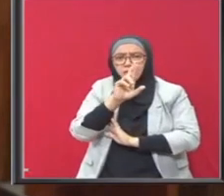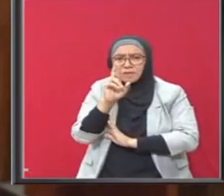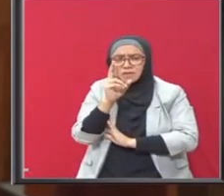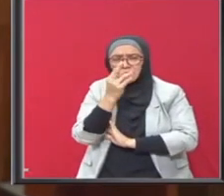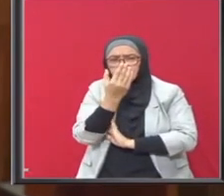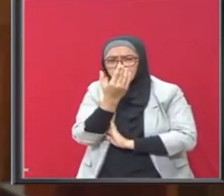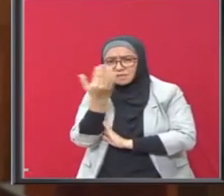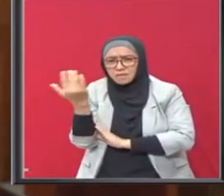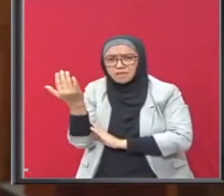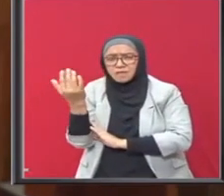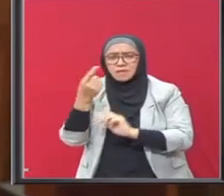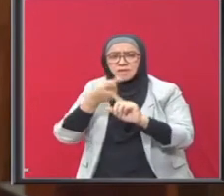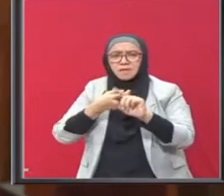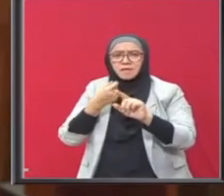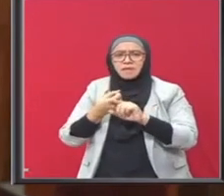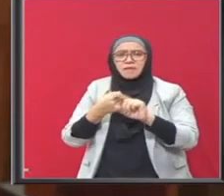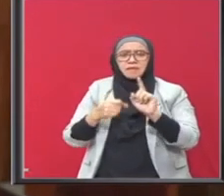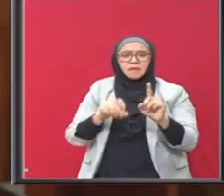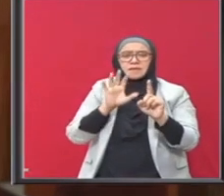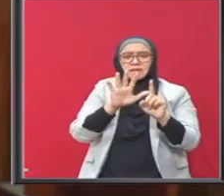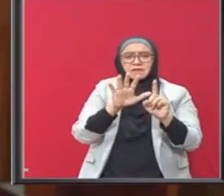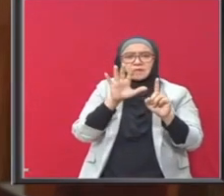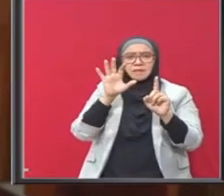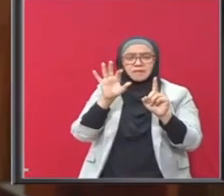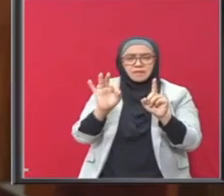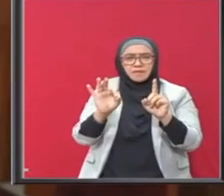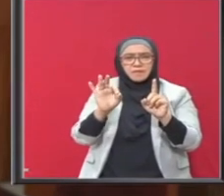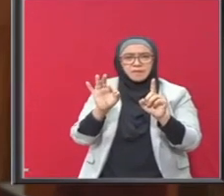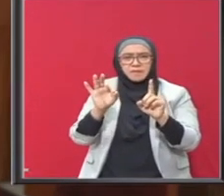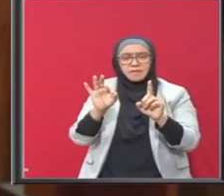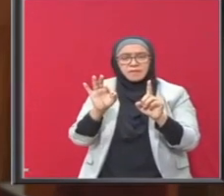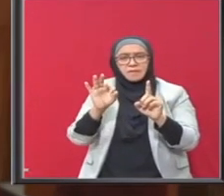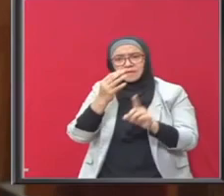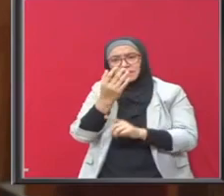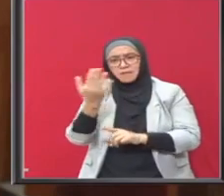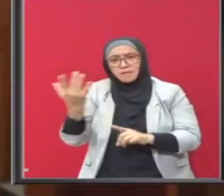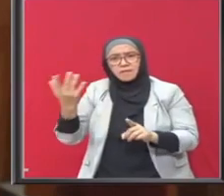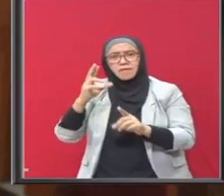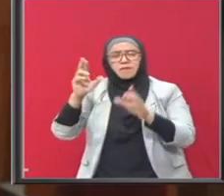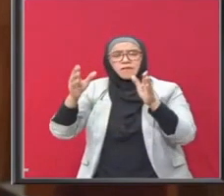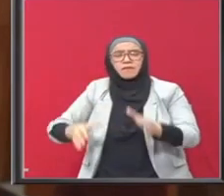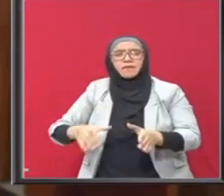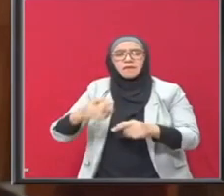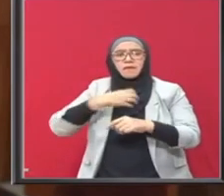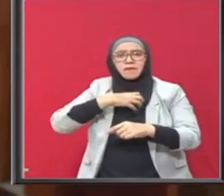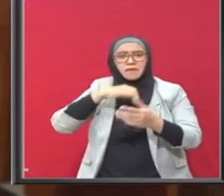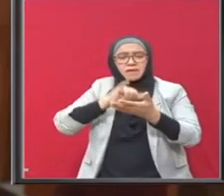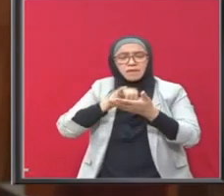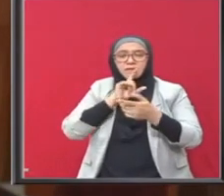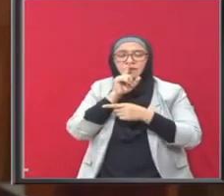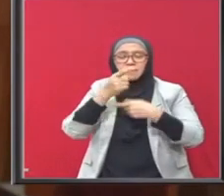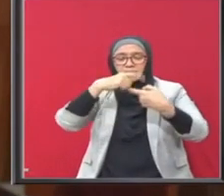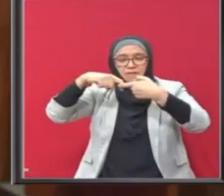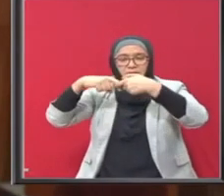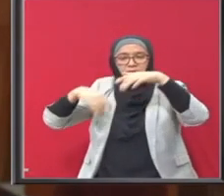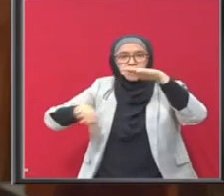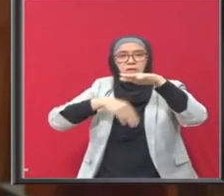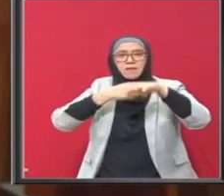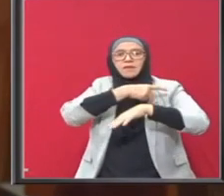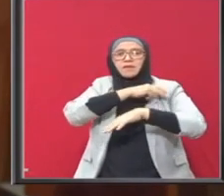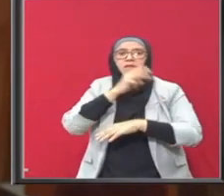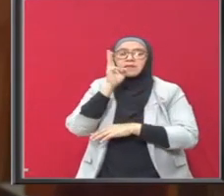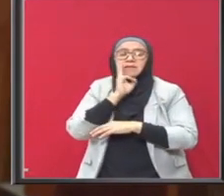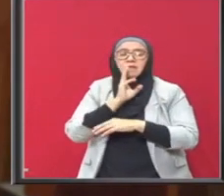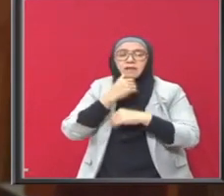daripada 159 732 Nitu yang ada kaitan dibawah Kementerian wanita dan ada yang